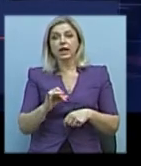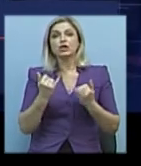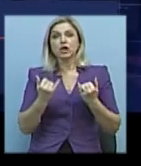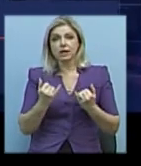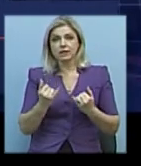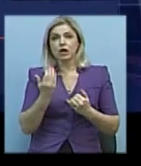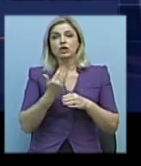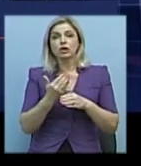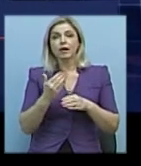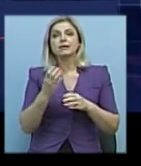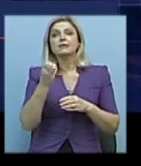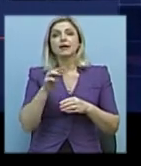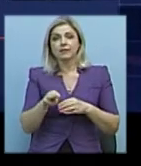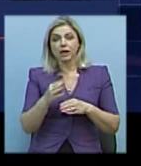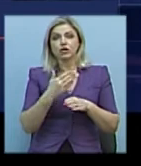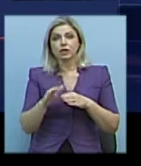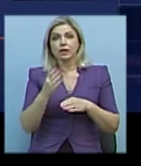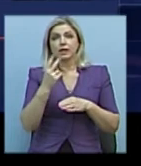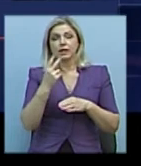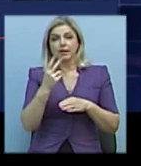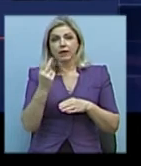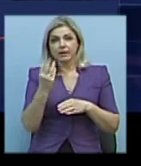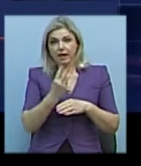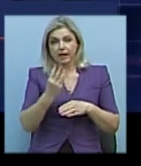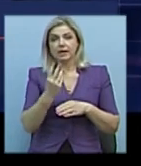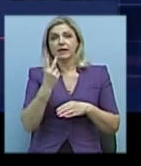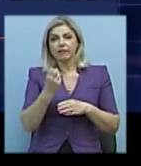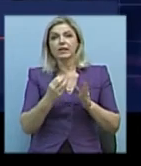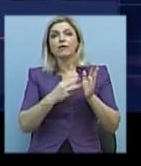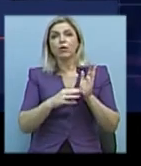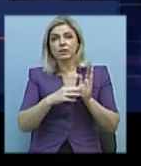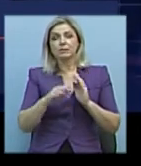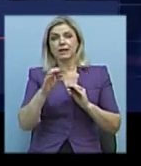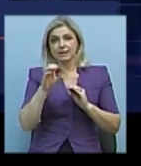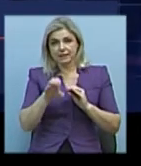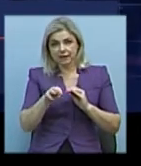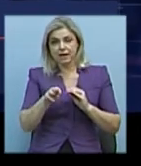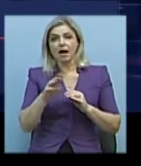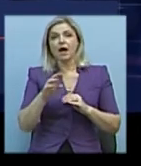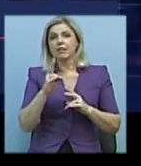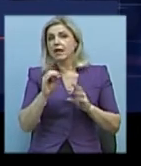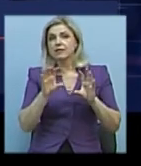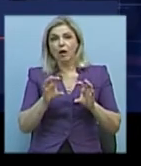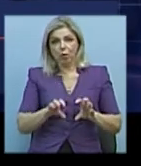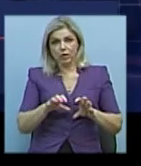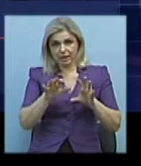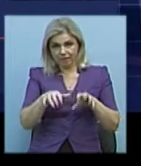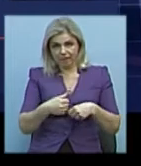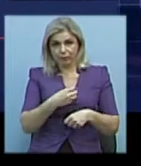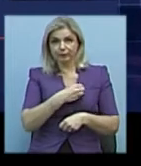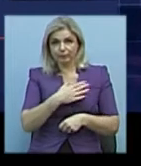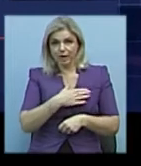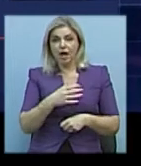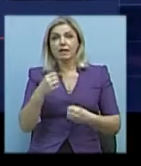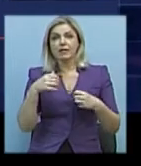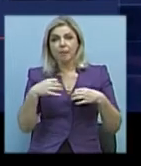кваліфіковано за частиною 3 статті 289 Кримінального кодексу України – це незаконне заволодіння транспортним засобом. що